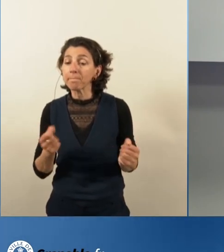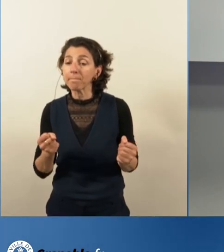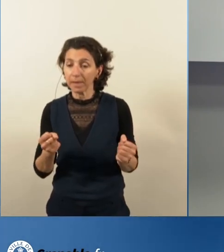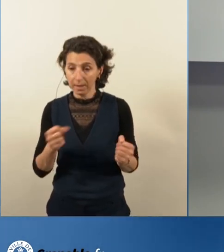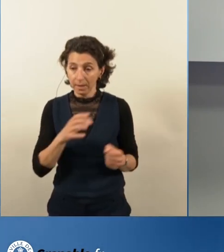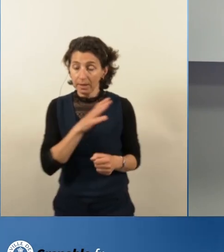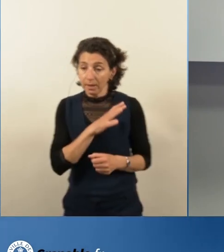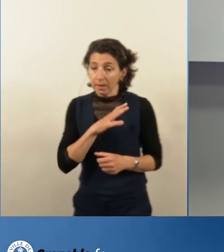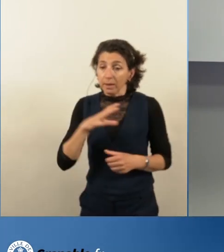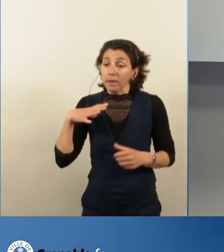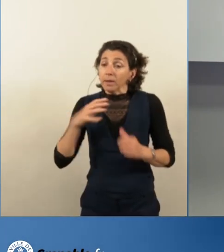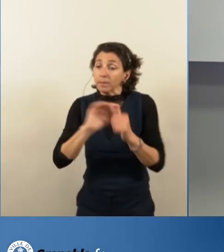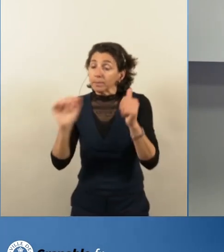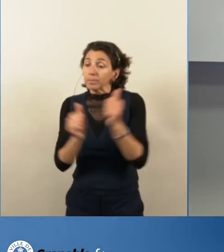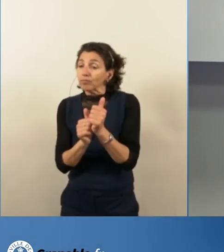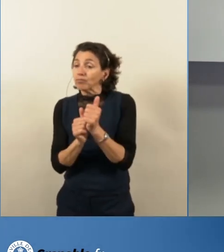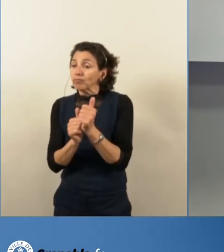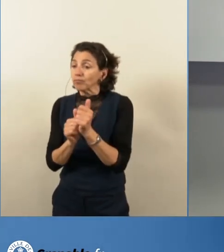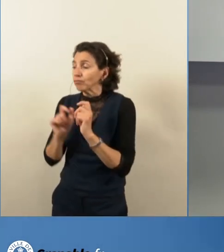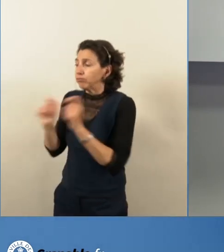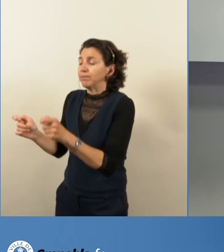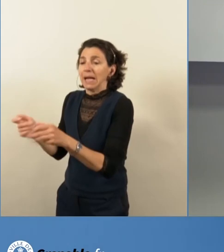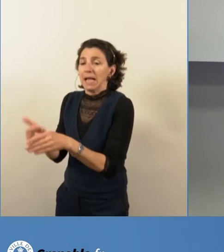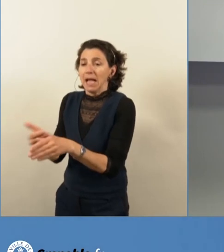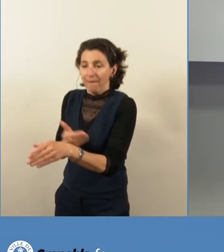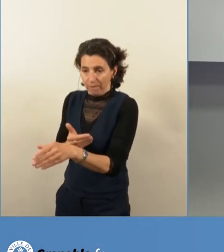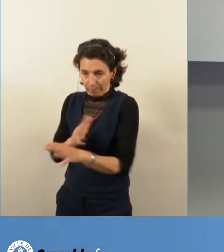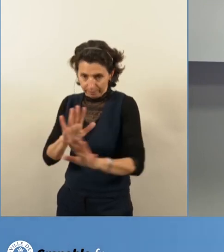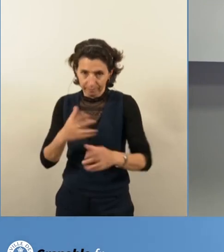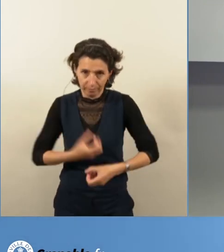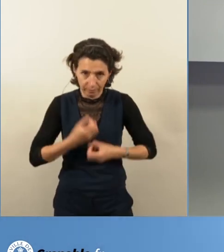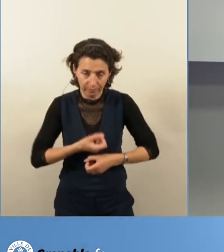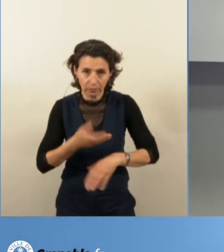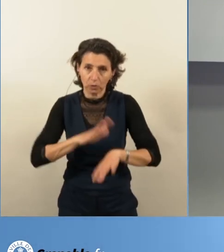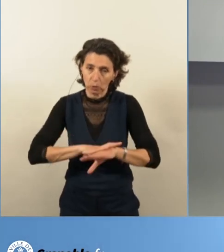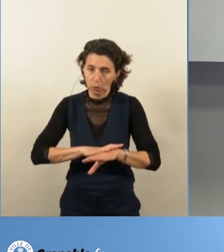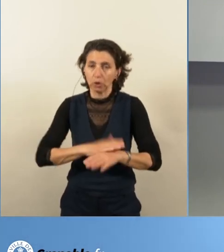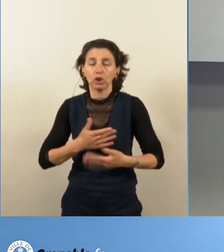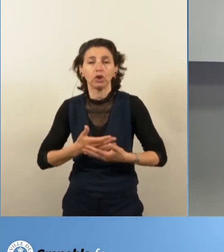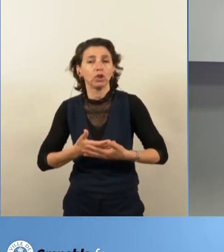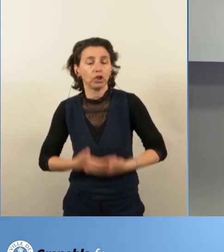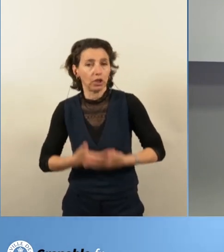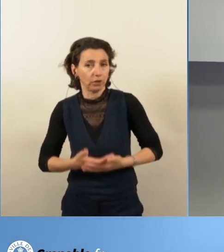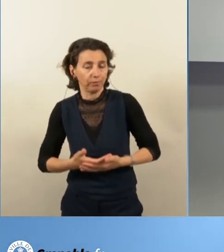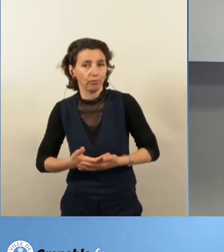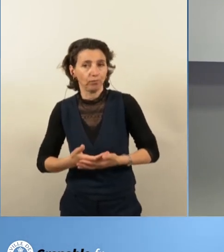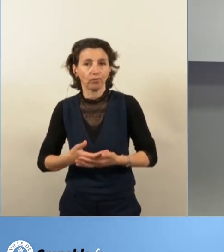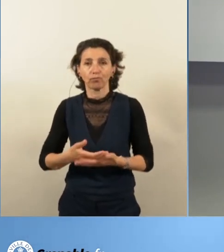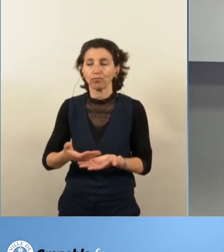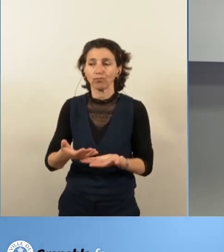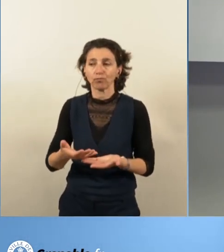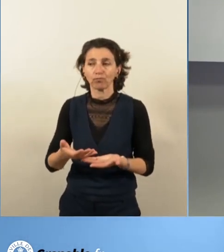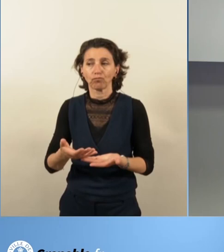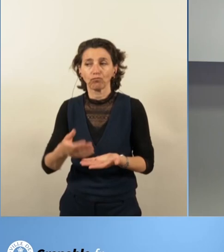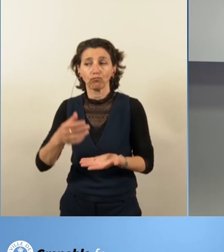à Madame l'adjointe quelques mots sur la question des charges de centralité de Grenoble elles sont réelles ça a été dit